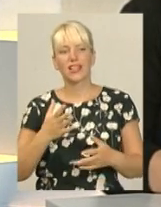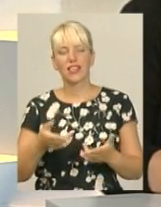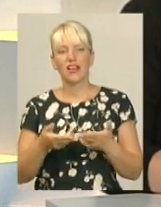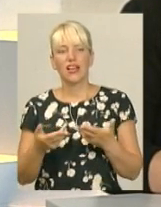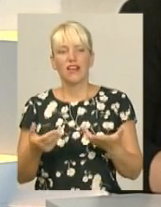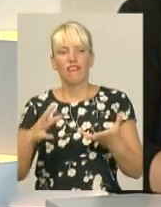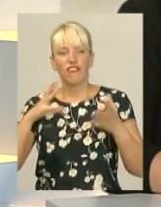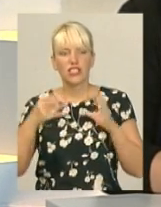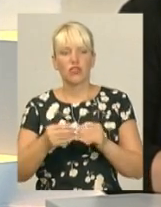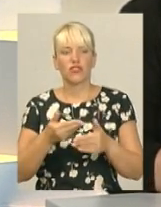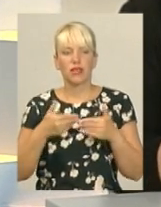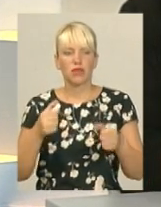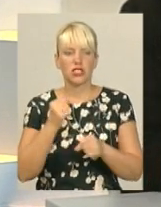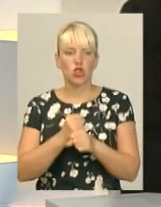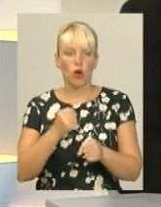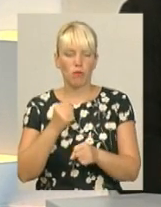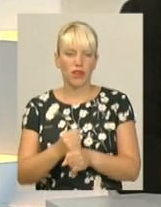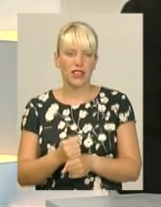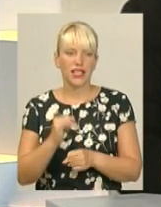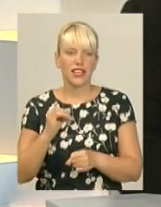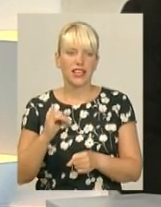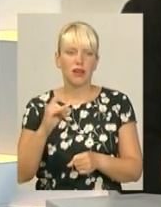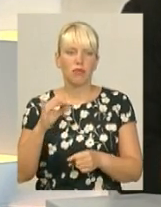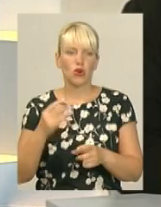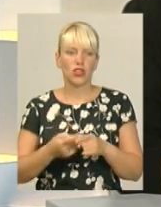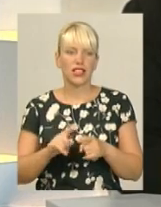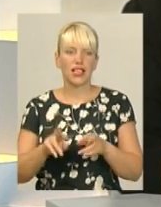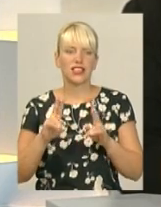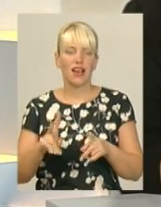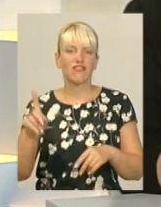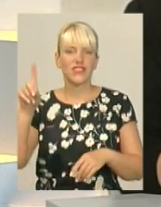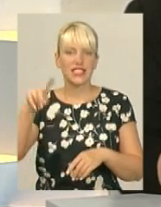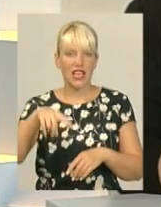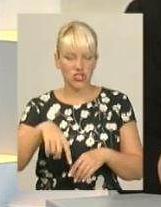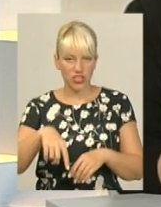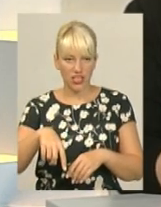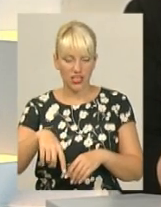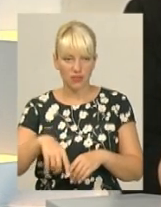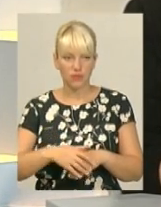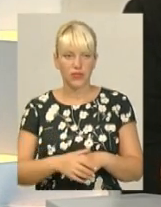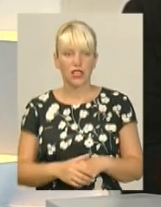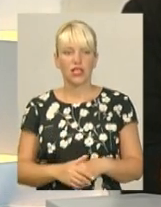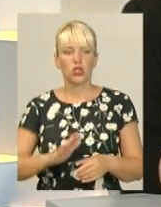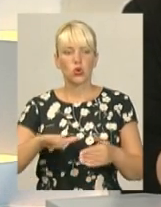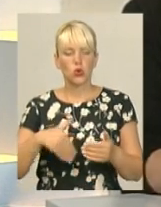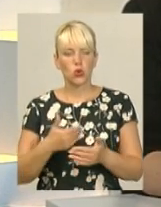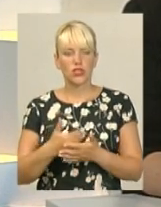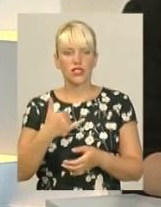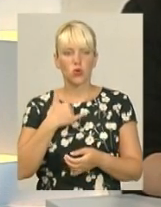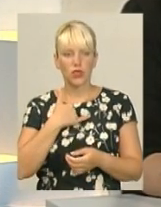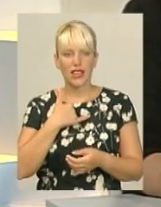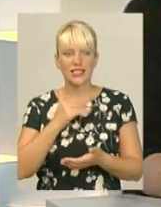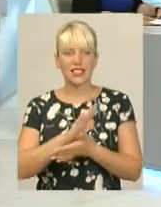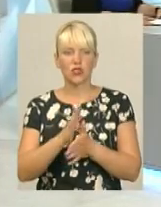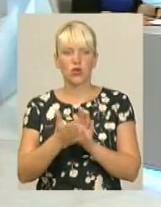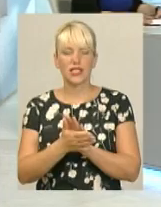ми зробили, і про те, як все ж таки досі в нас